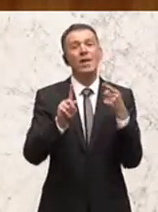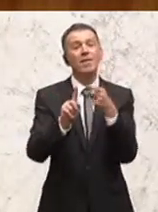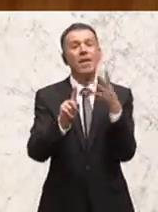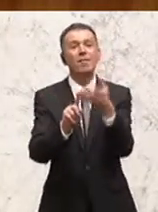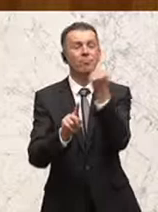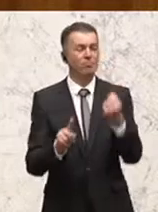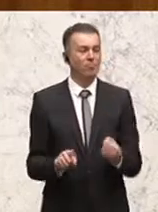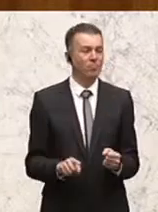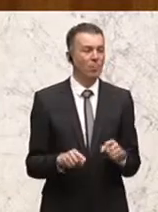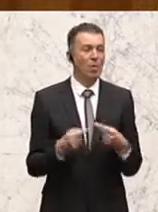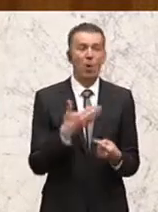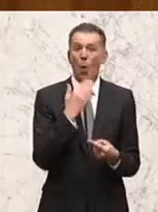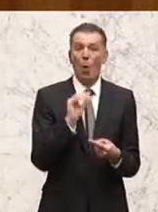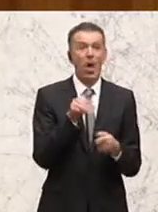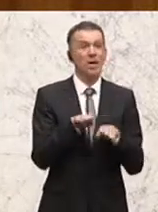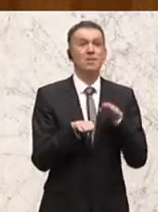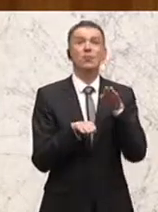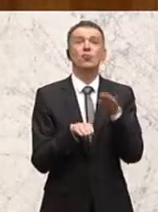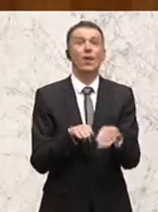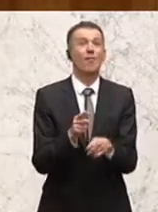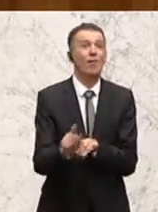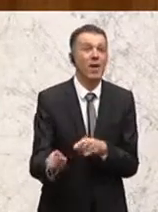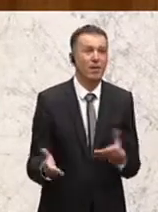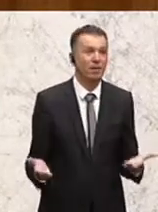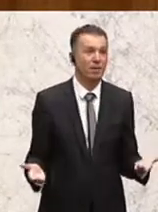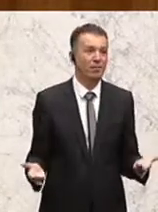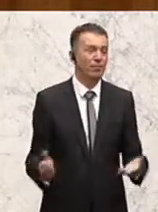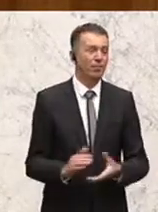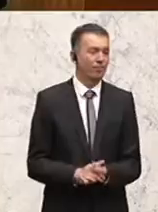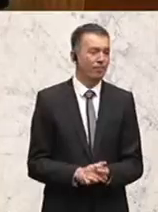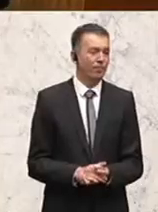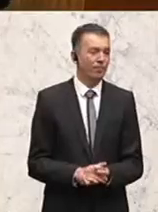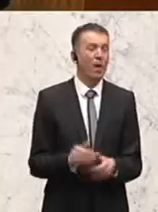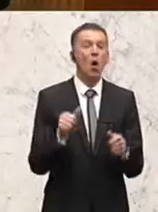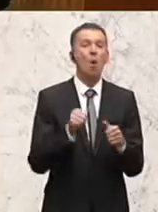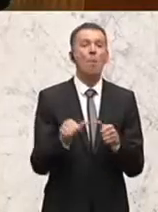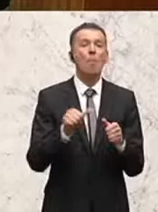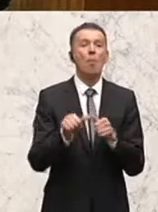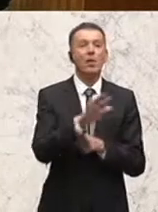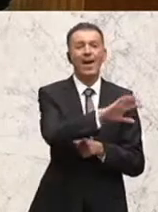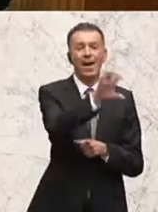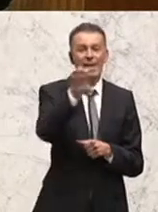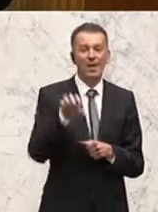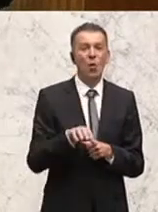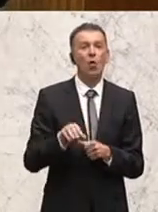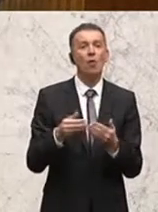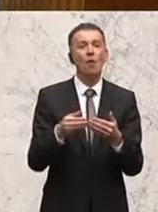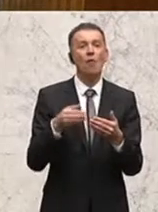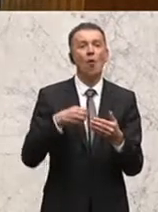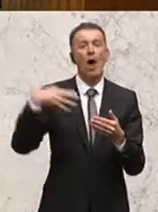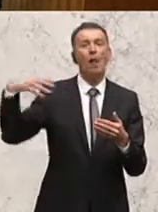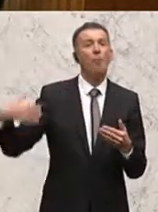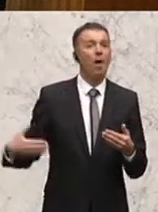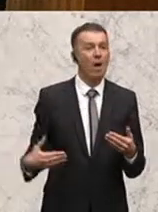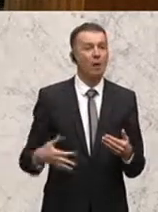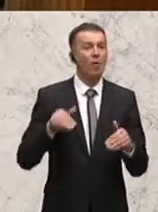noch nicht einmal bei diesem ersten Schritt. Zur Modellregion Vorarlberg. Frau Ministerin. Meine